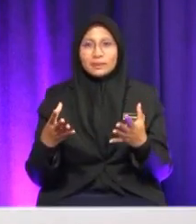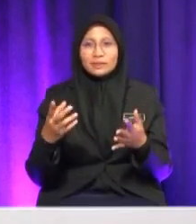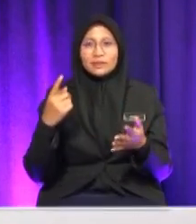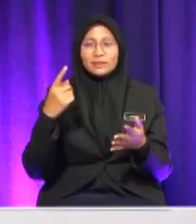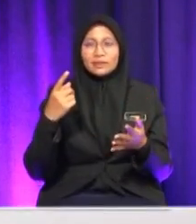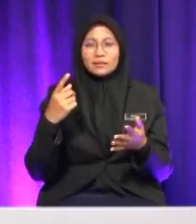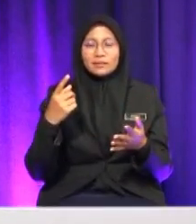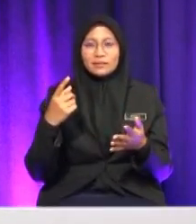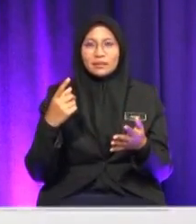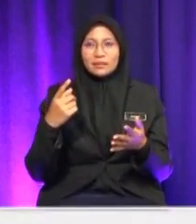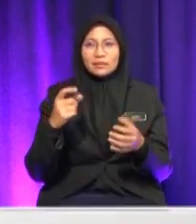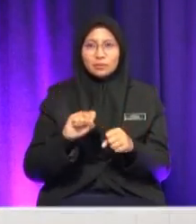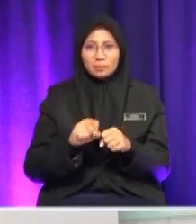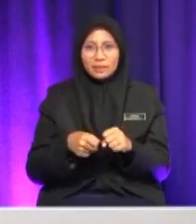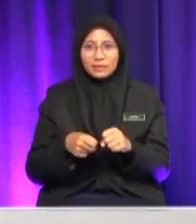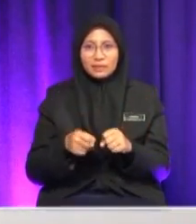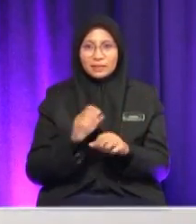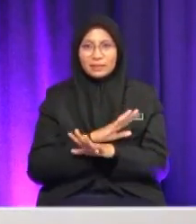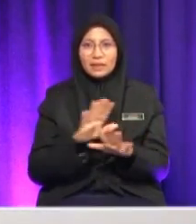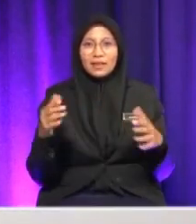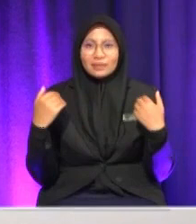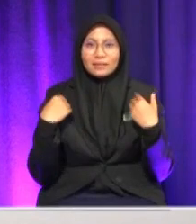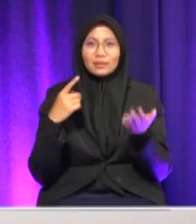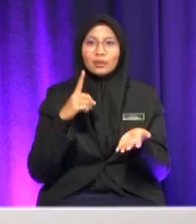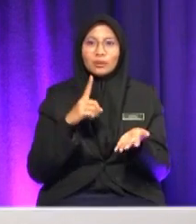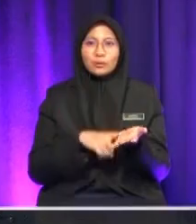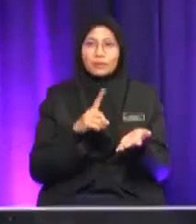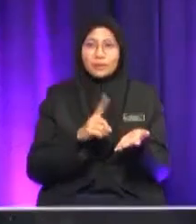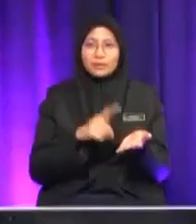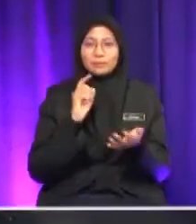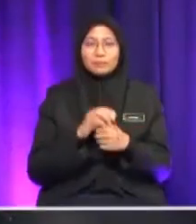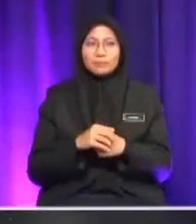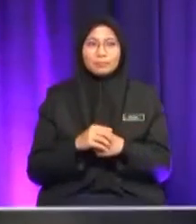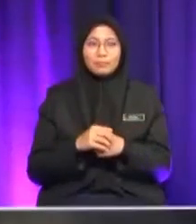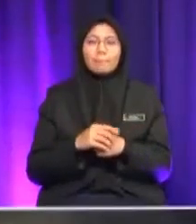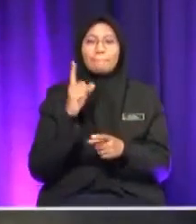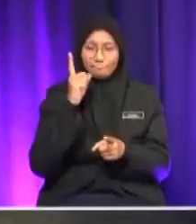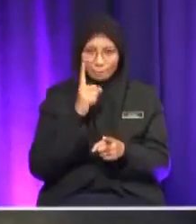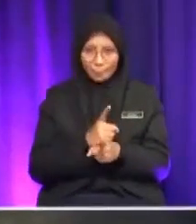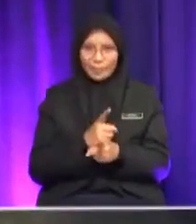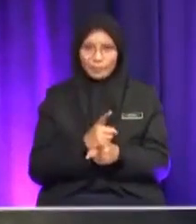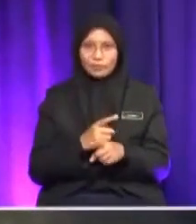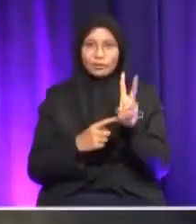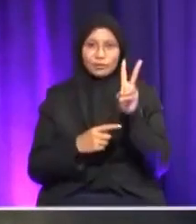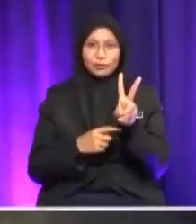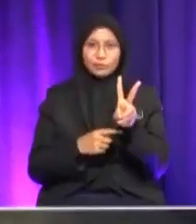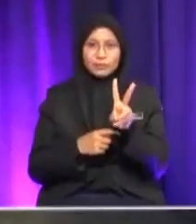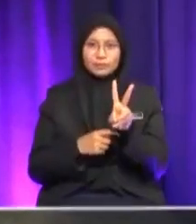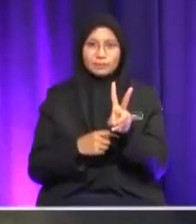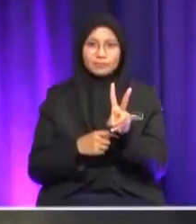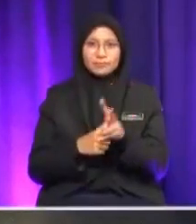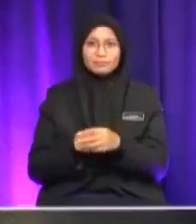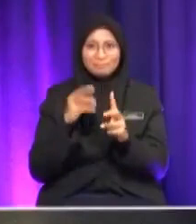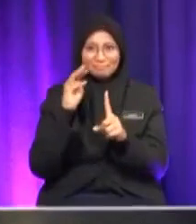hadapan supaya kita tidak berhutang. Okey, jawapan Pritika pun tepat sekali. Dia ada dua poin tadi, murid-murid. Yang